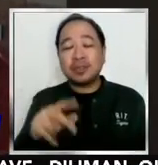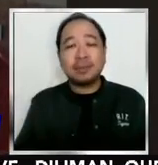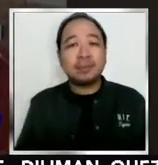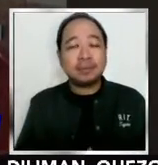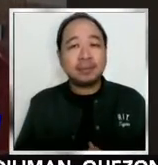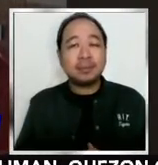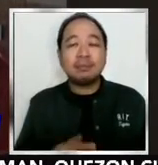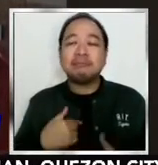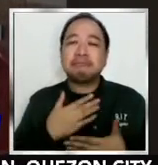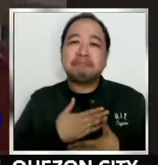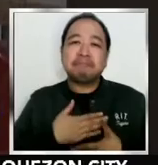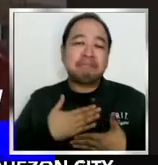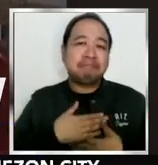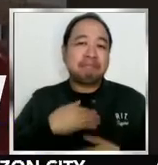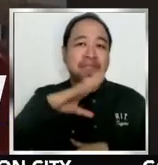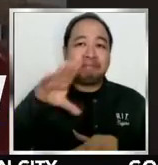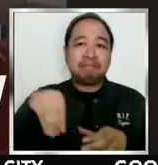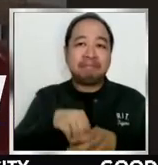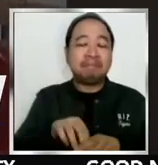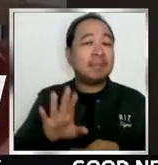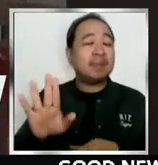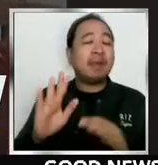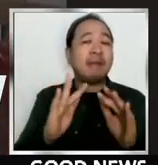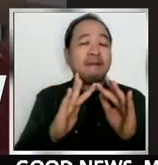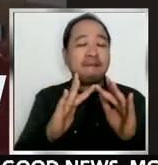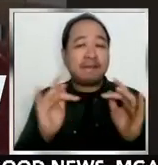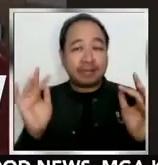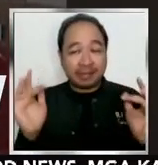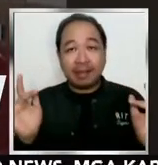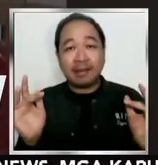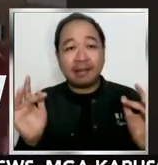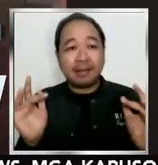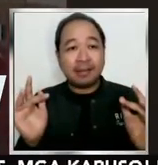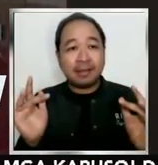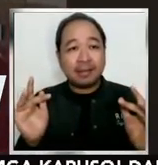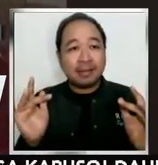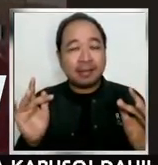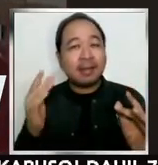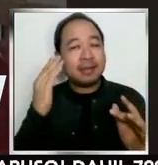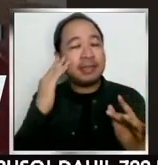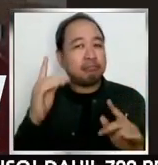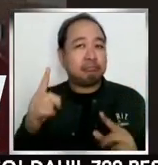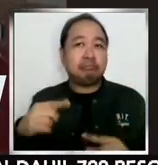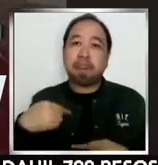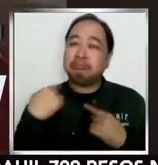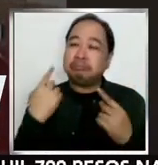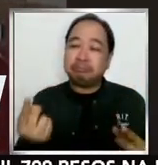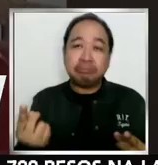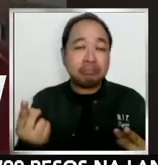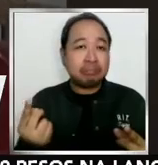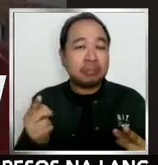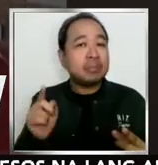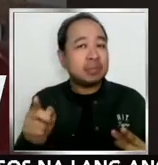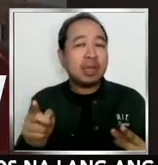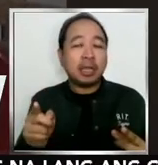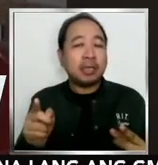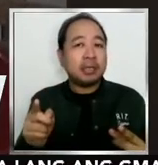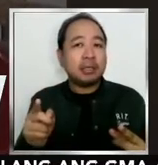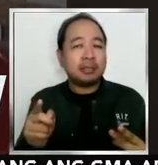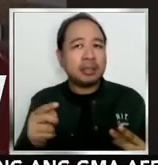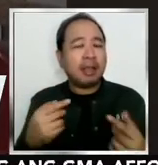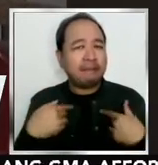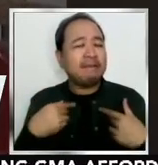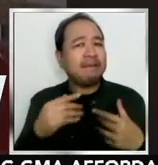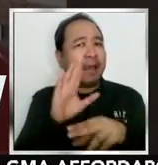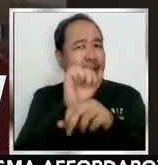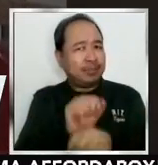isang fiesta. Kasi I'm sure like the past years and decades na ginagawa ito. So, ayun, salamat